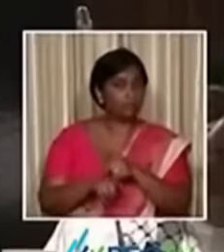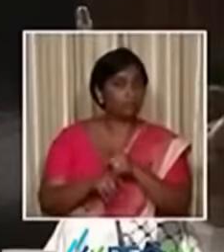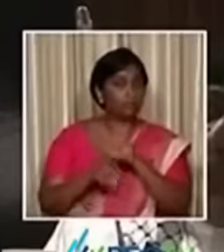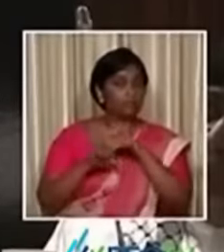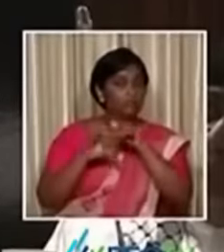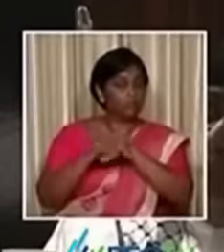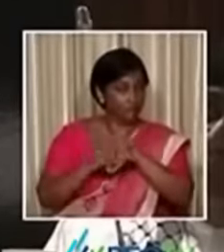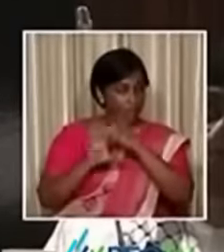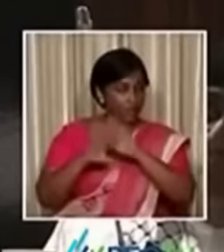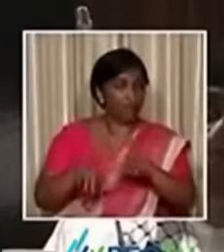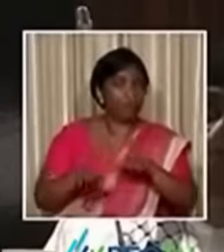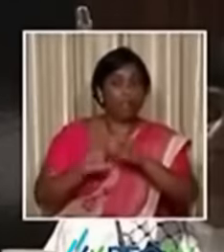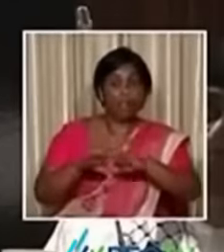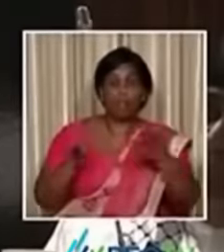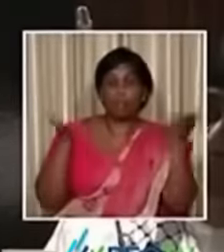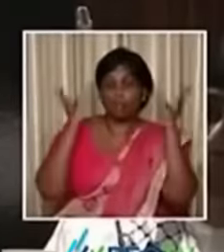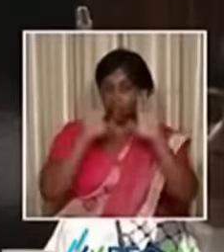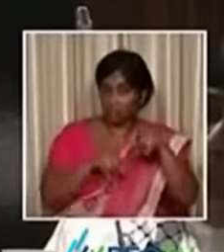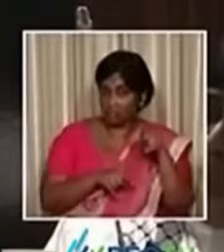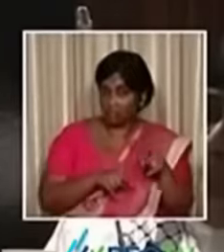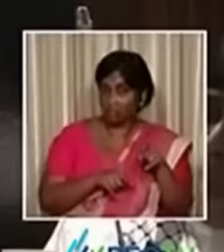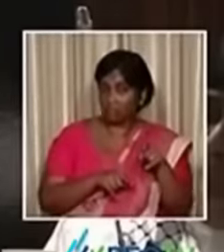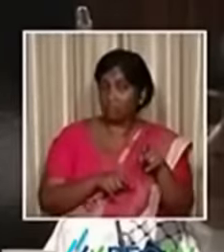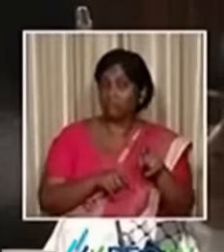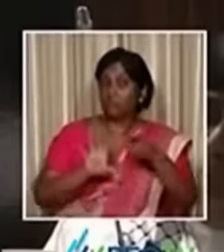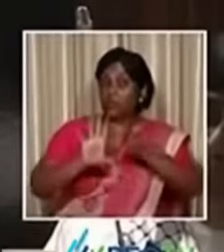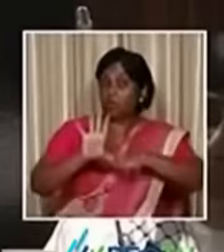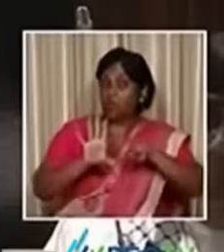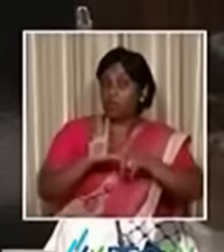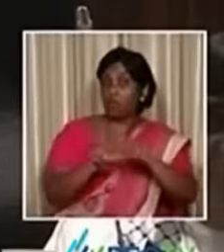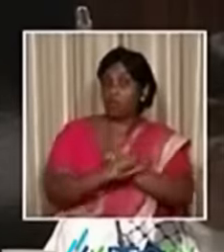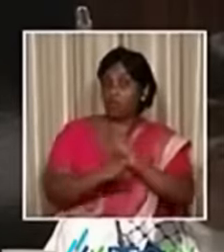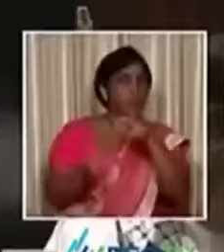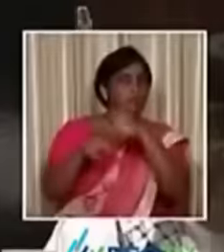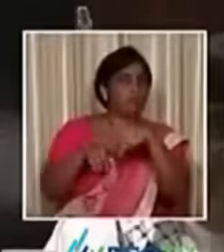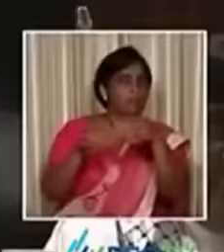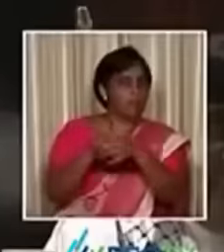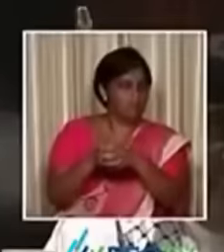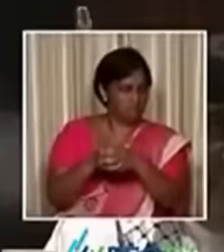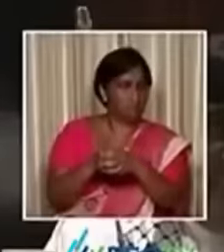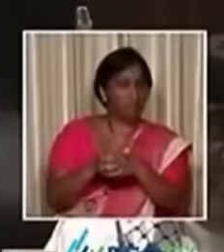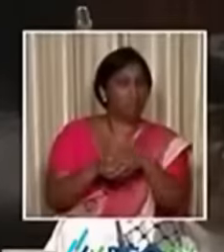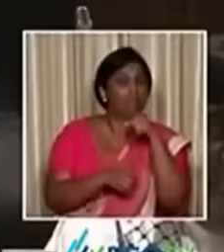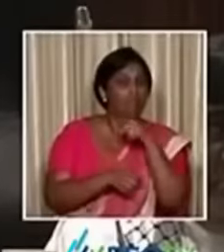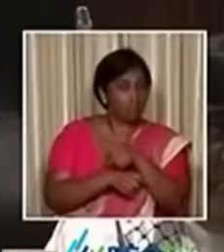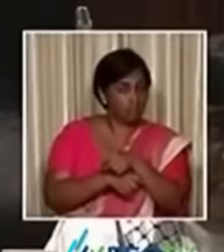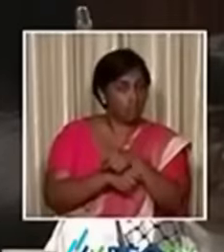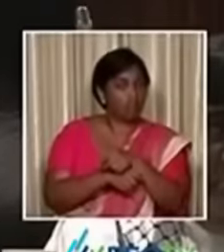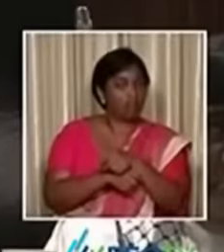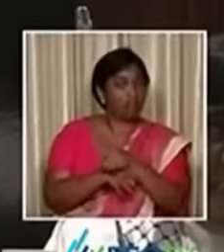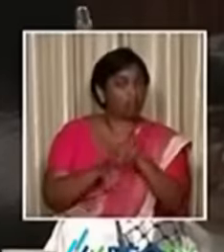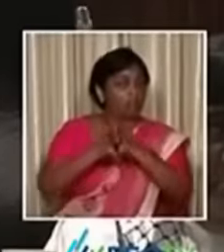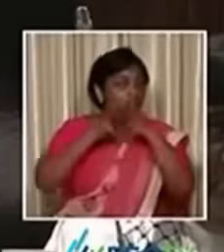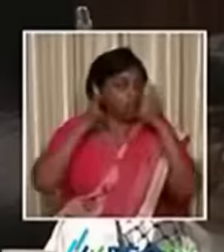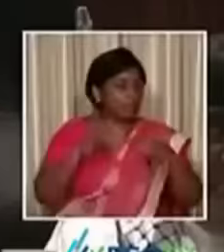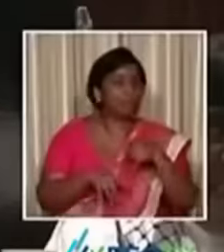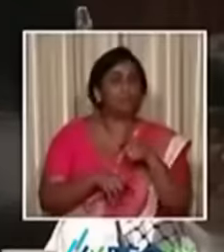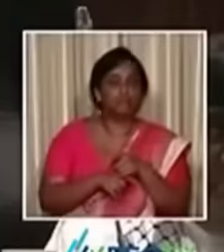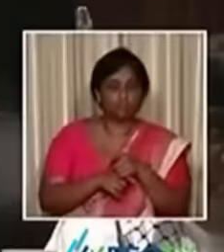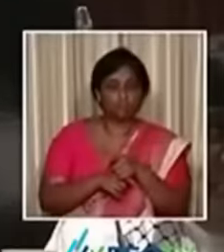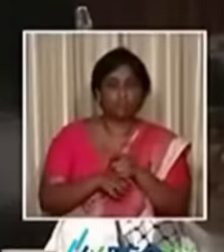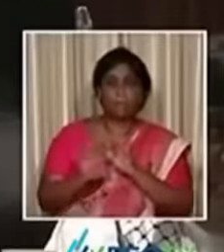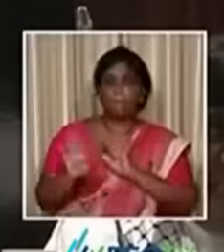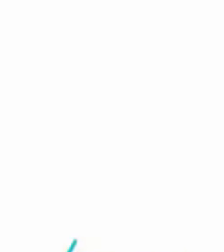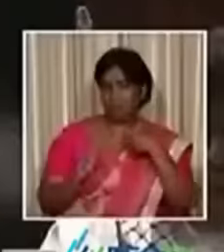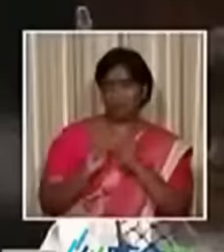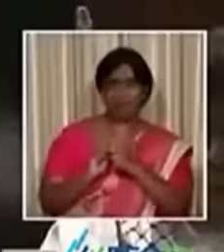කරන ළමයි ළමා නිවාසවලදී පුහුණුවක් නැති මිනිස්සු විසින් තමයි මේ අය බහුතර වේලාවකදී